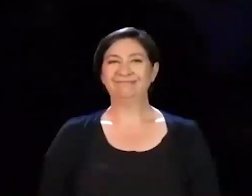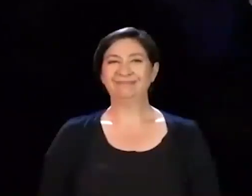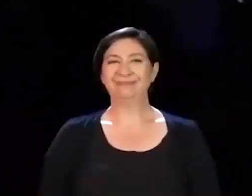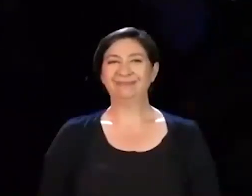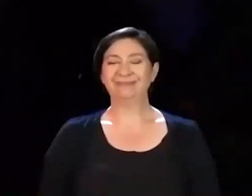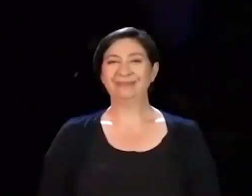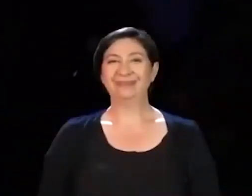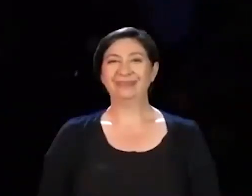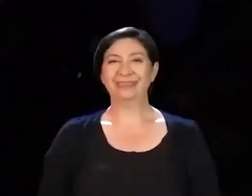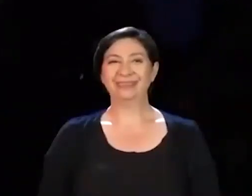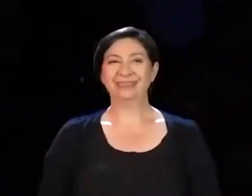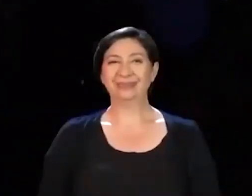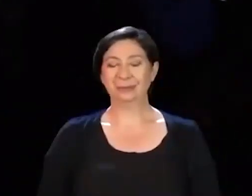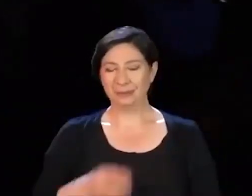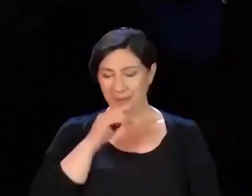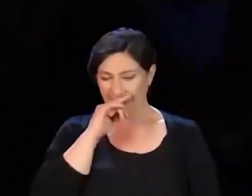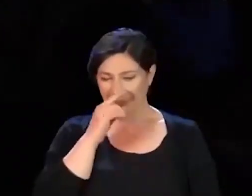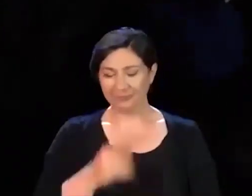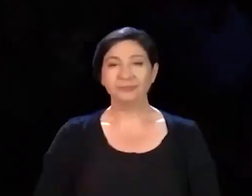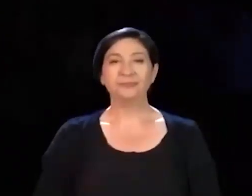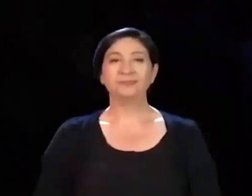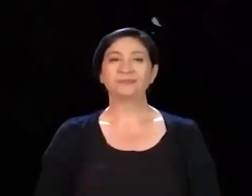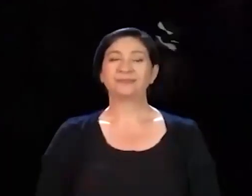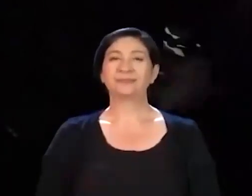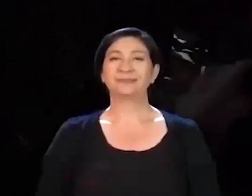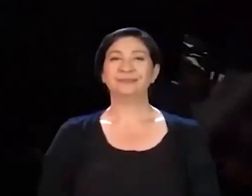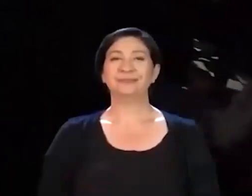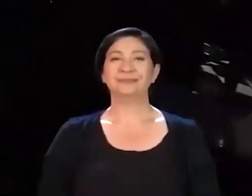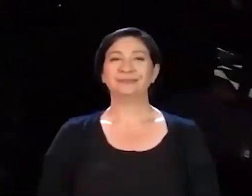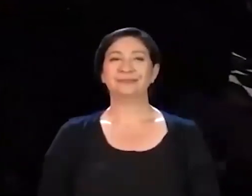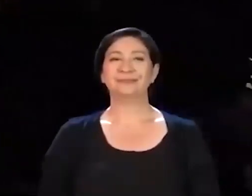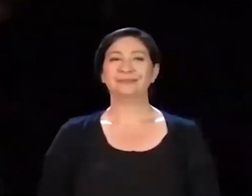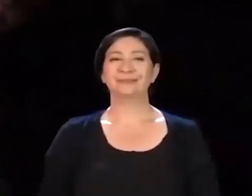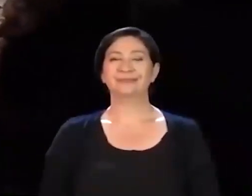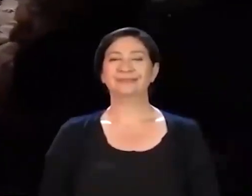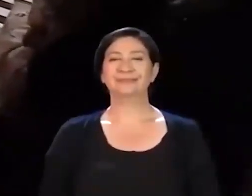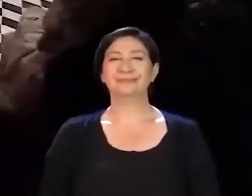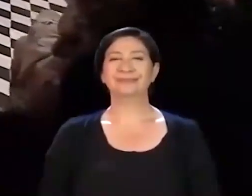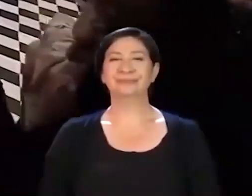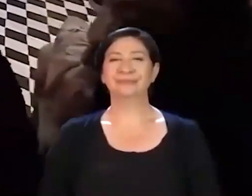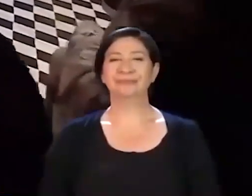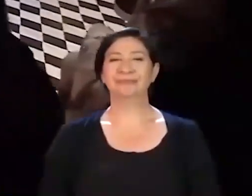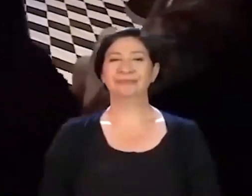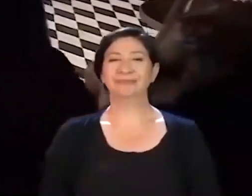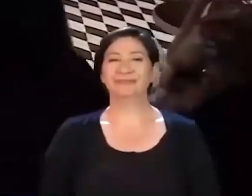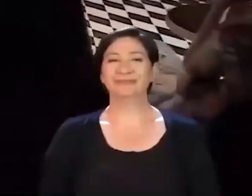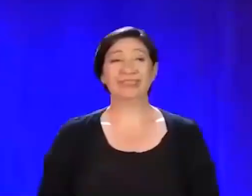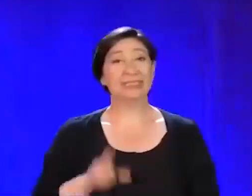What to be won? There's any idiot alone, what's in the lawn? No!